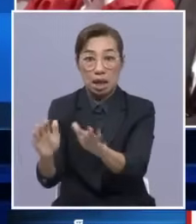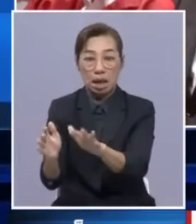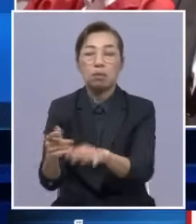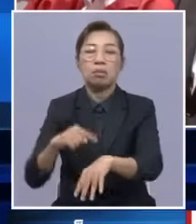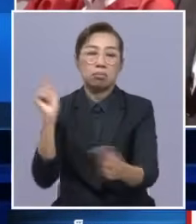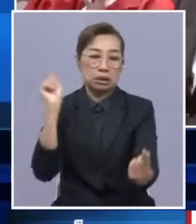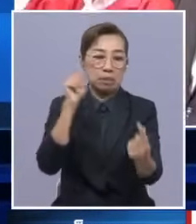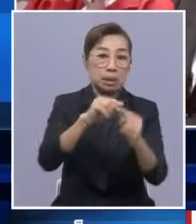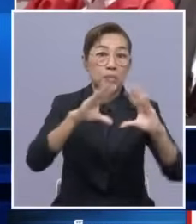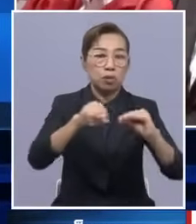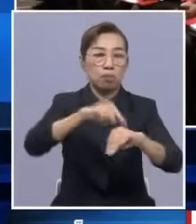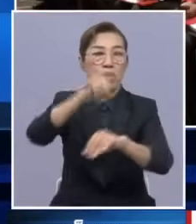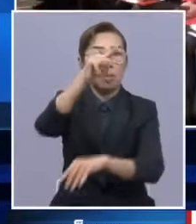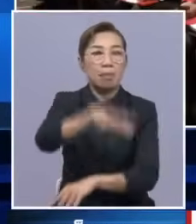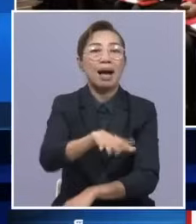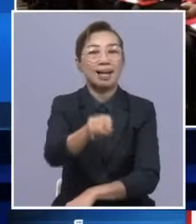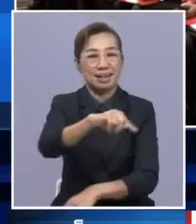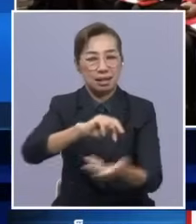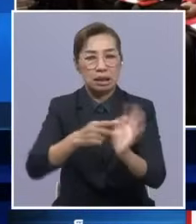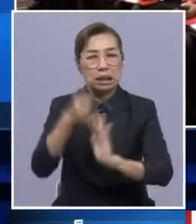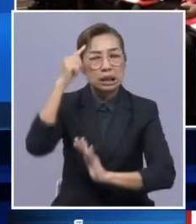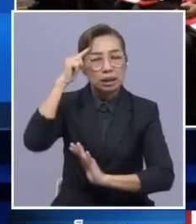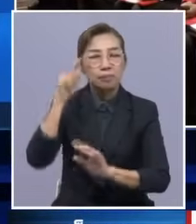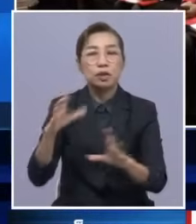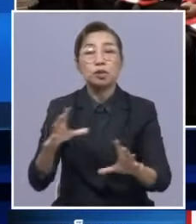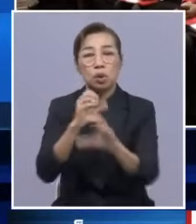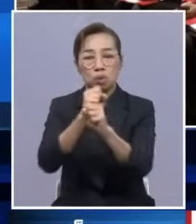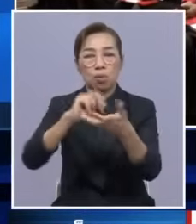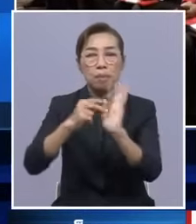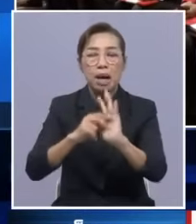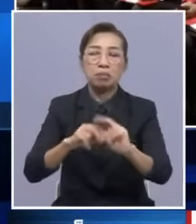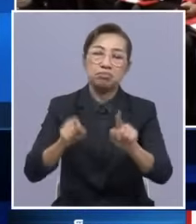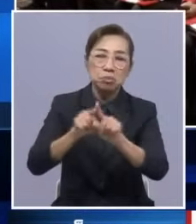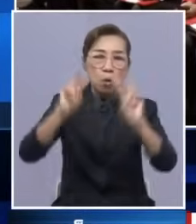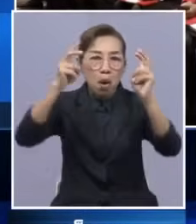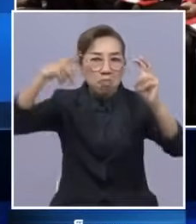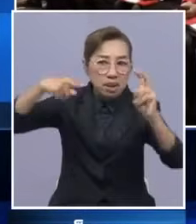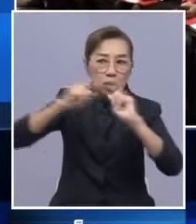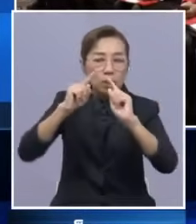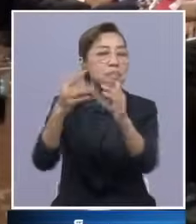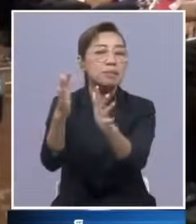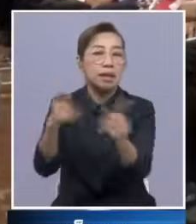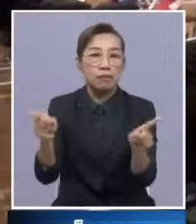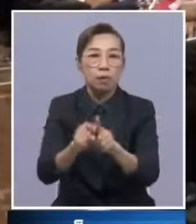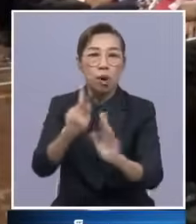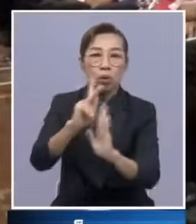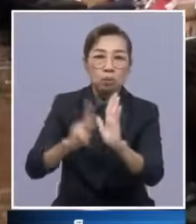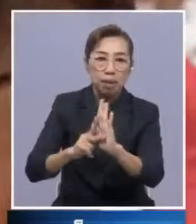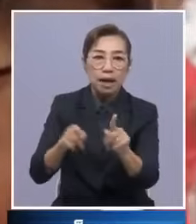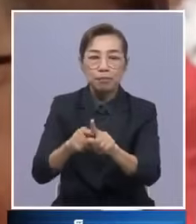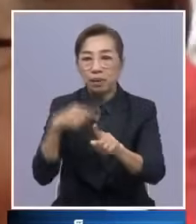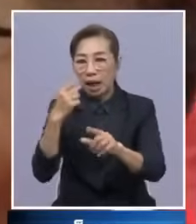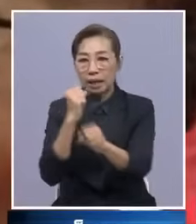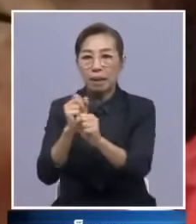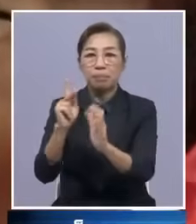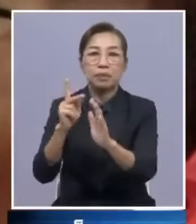แล้วคือไม่ได้คุยเรื่องอะไรเจาะจงเป็นพิเศษโดยเฉพาะเรื่องของกฎหมายนิรโทษกรรมว่าเอ๊ะจุดยืนของพรรคเพื่อไทยสรุปแล้วหลังเปิดสภาจะ